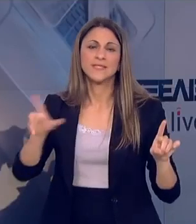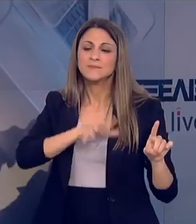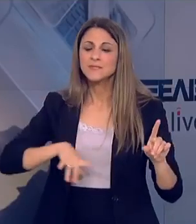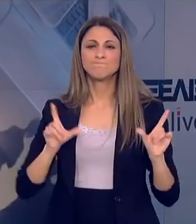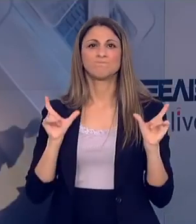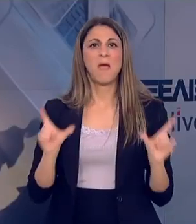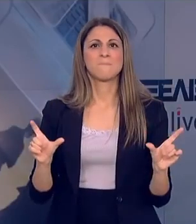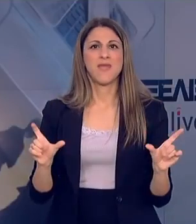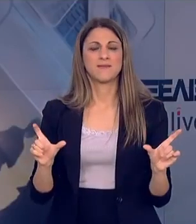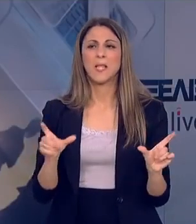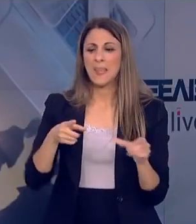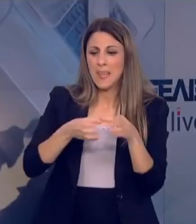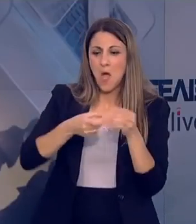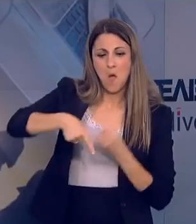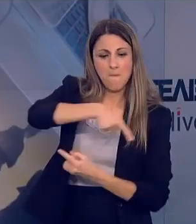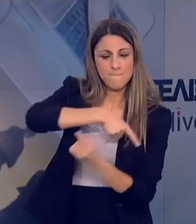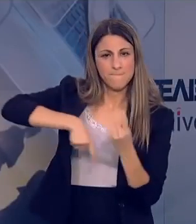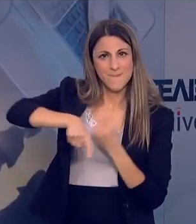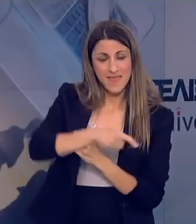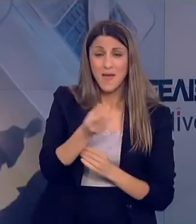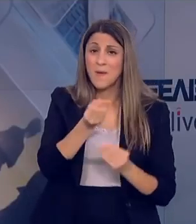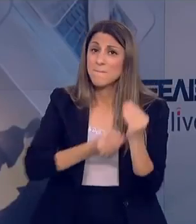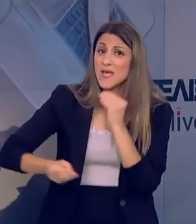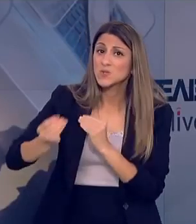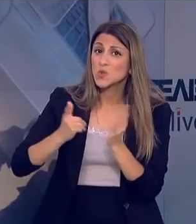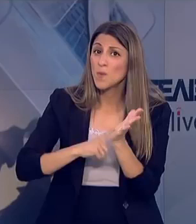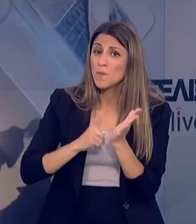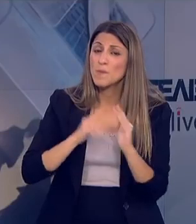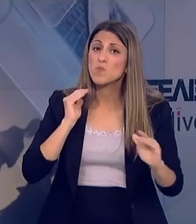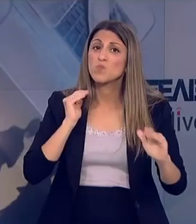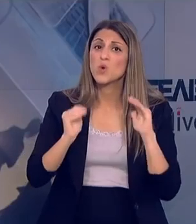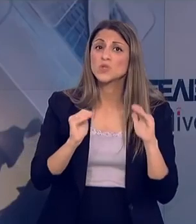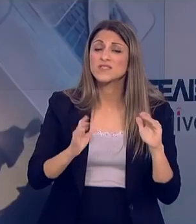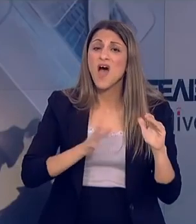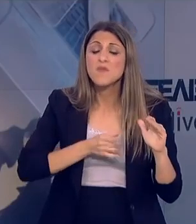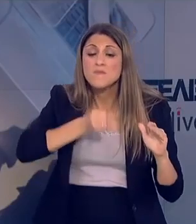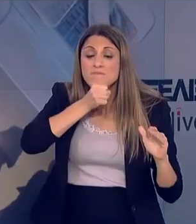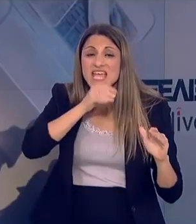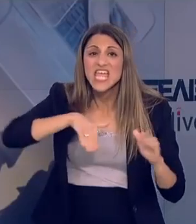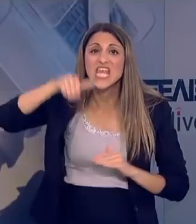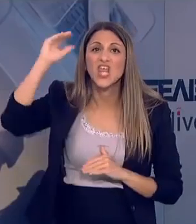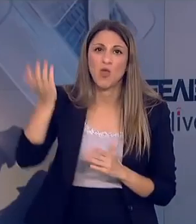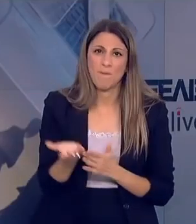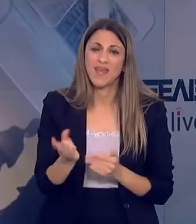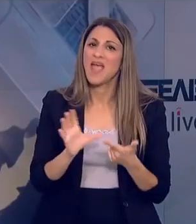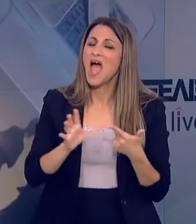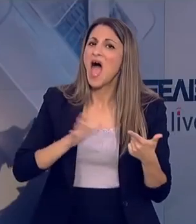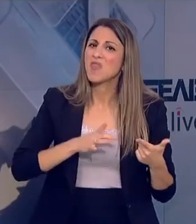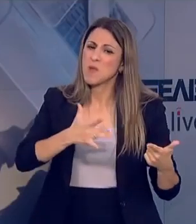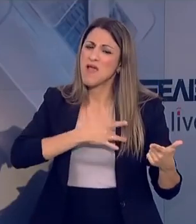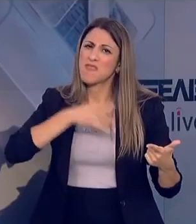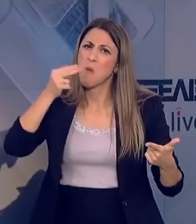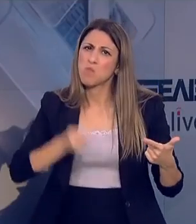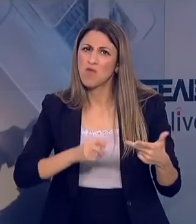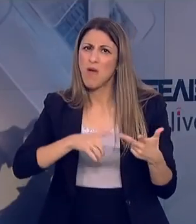για τις ευπαθείς ομάδες. Η προστασία τους στην περίοδο αυτή της άρρωσης του απογορευτικού εξακολουθεί να είναι μέλημά μας στις καθημερινές